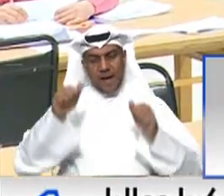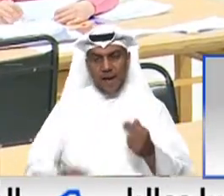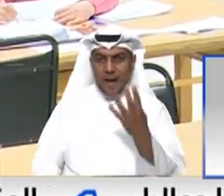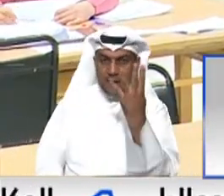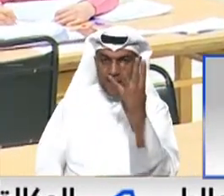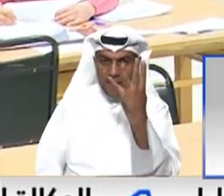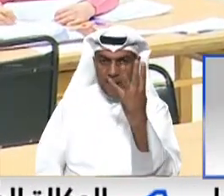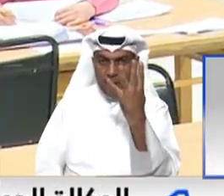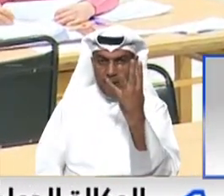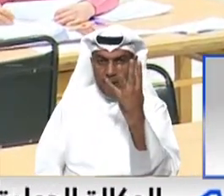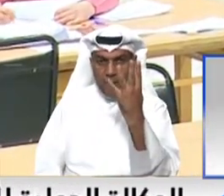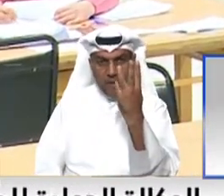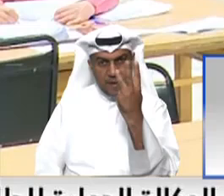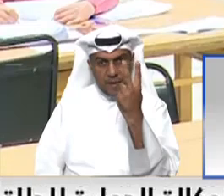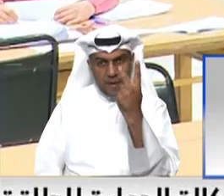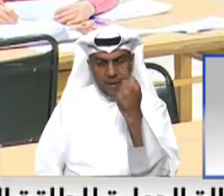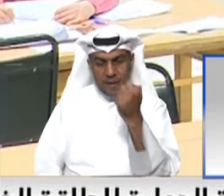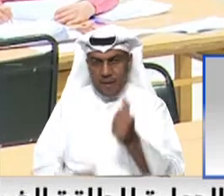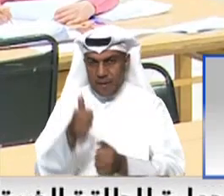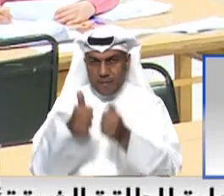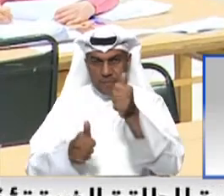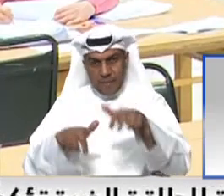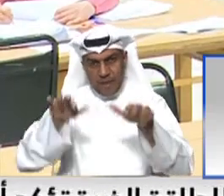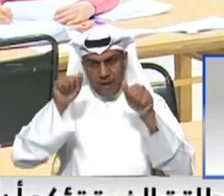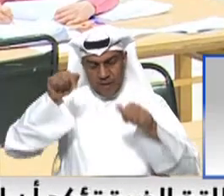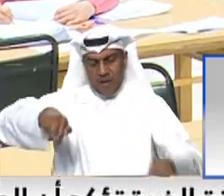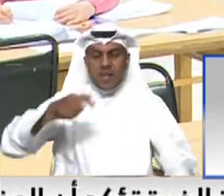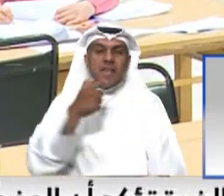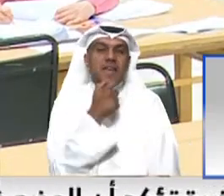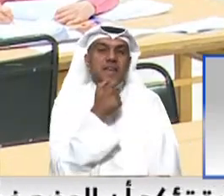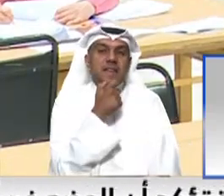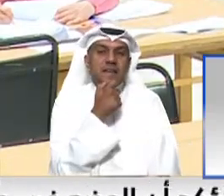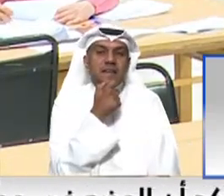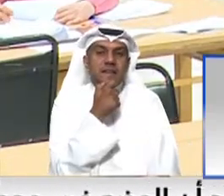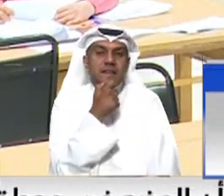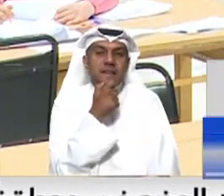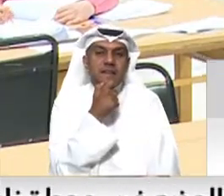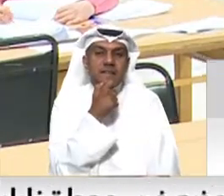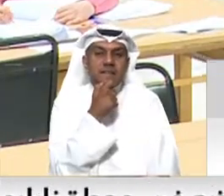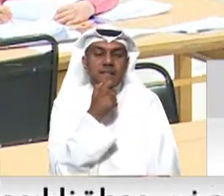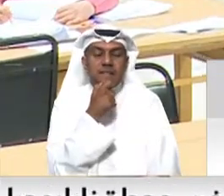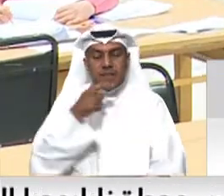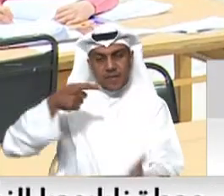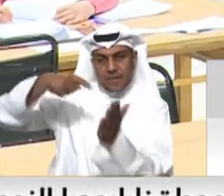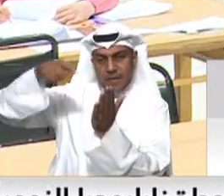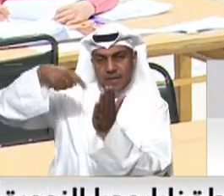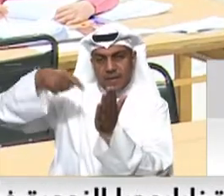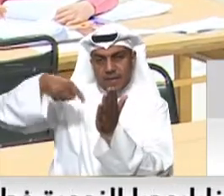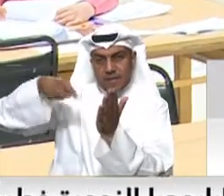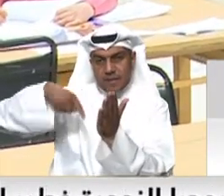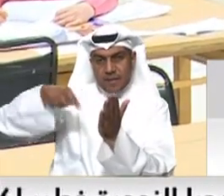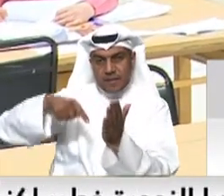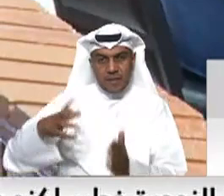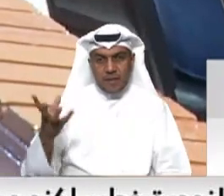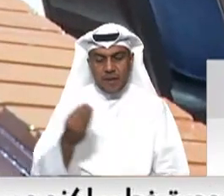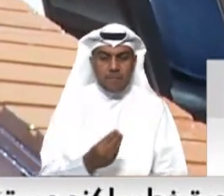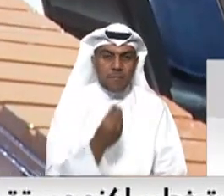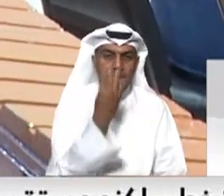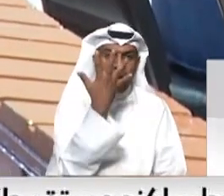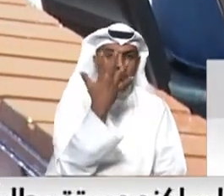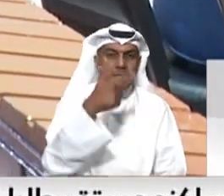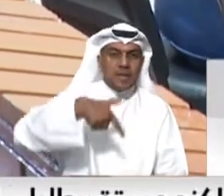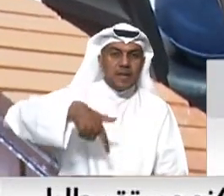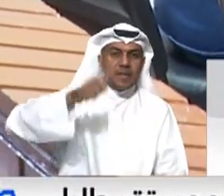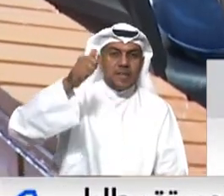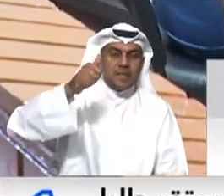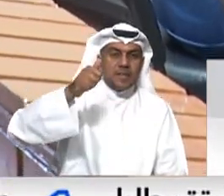الماضي والان في طور تصحيح اختبار اللغه الانجليزيه وانتهينا من تصحيح اكثر من 65 لجنه